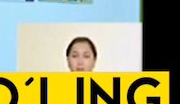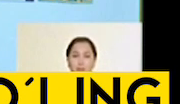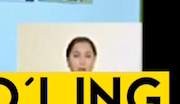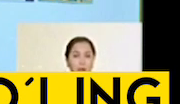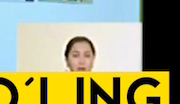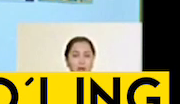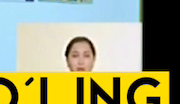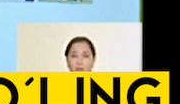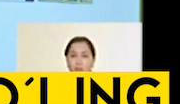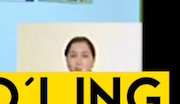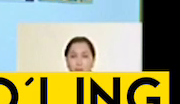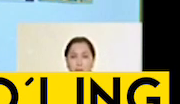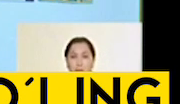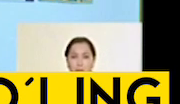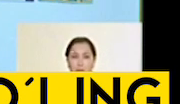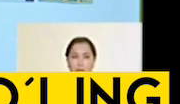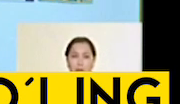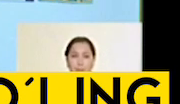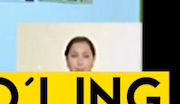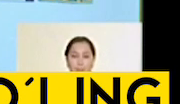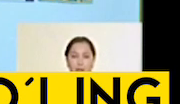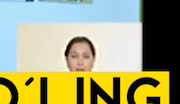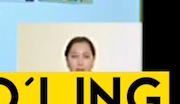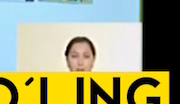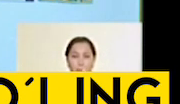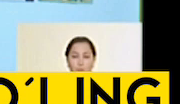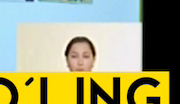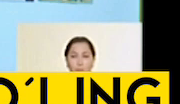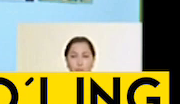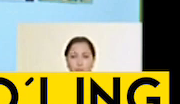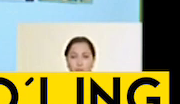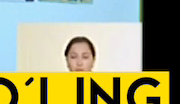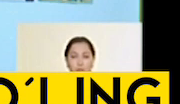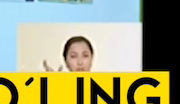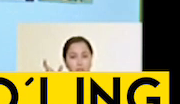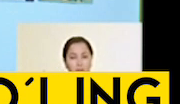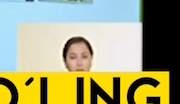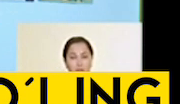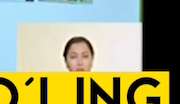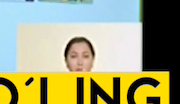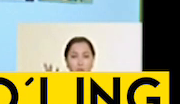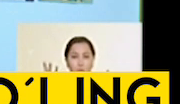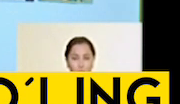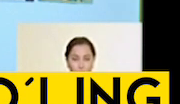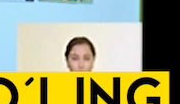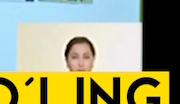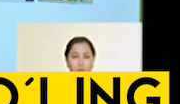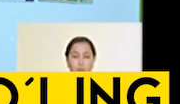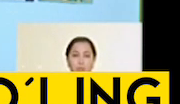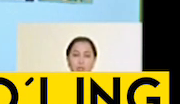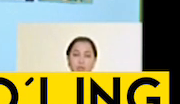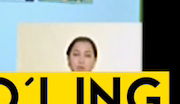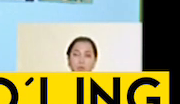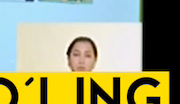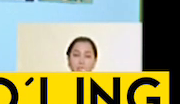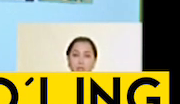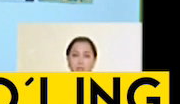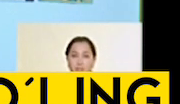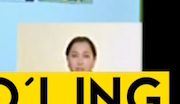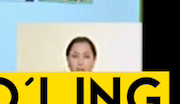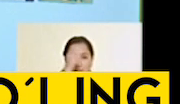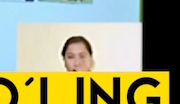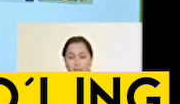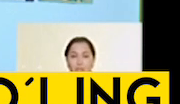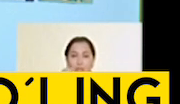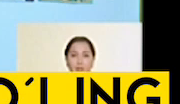bu mustaqillik kuni hisoblanadi. Va shu bilan birga yangi yil va Navroz